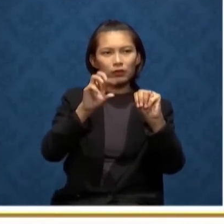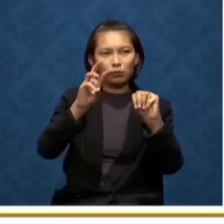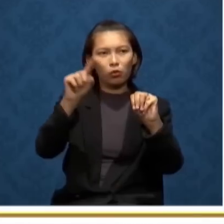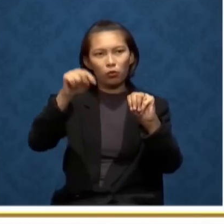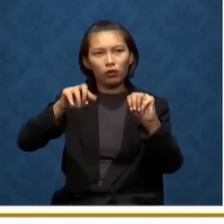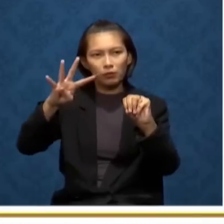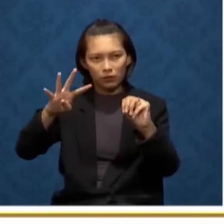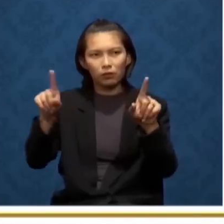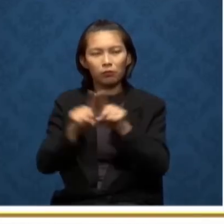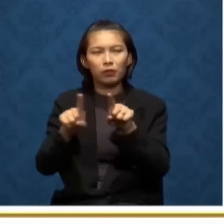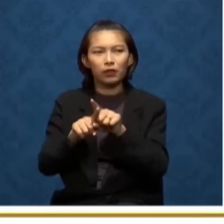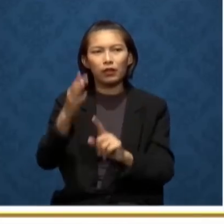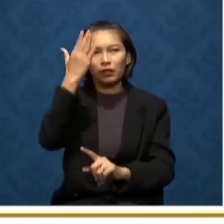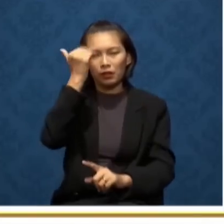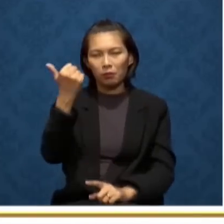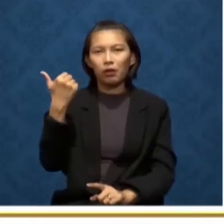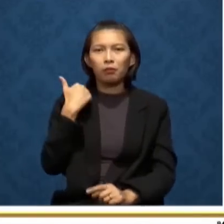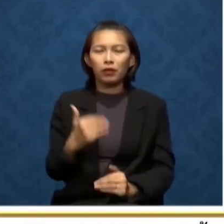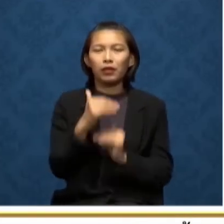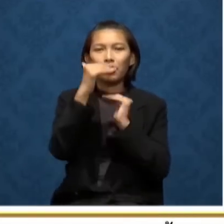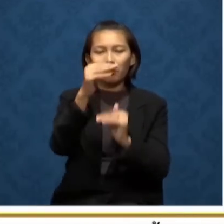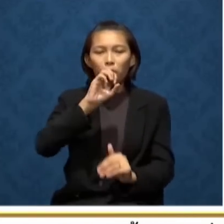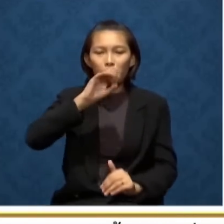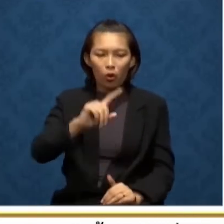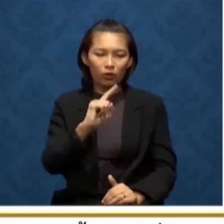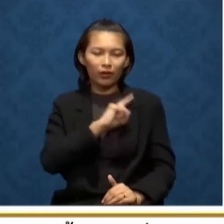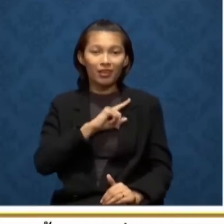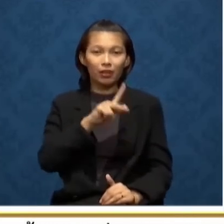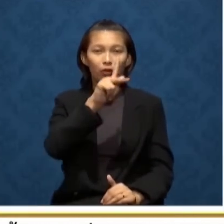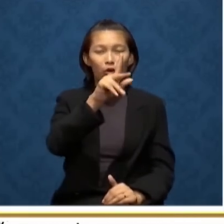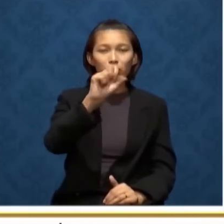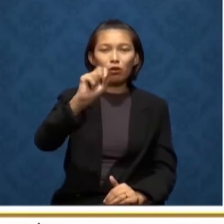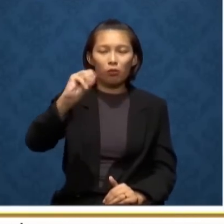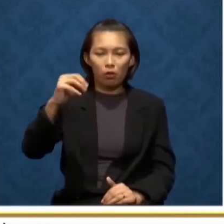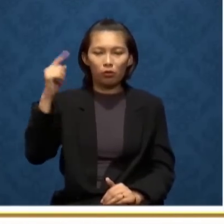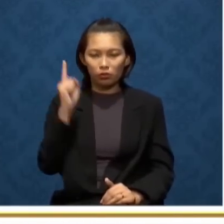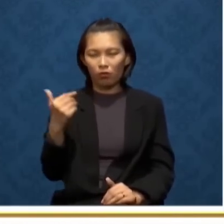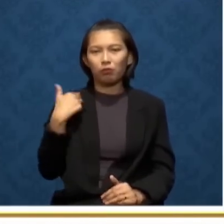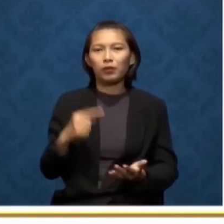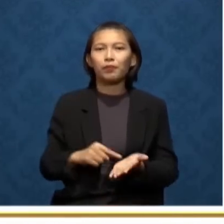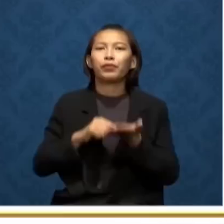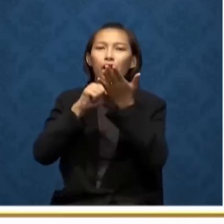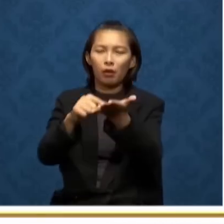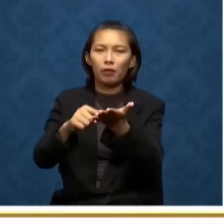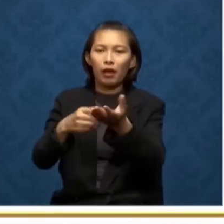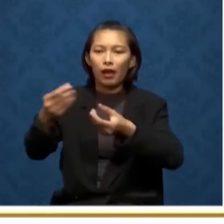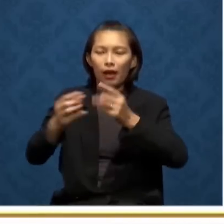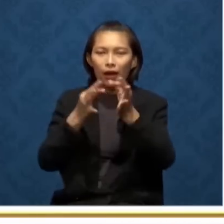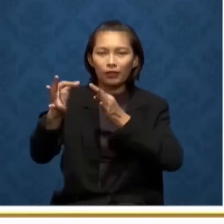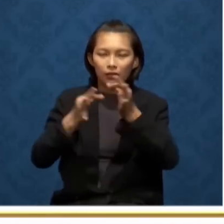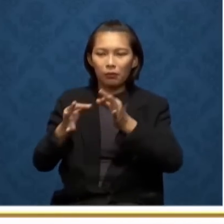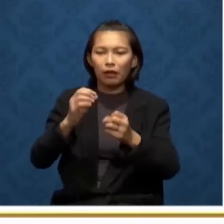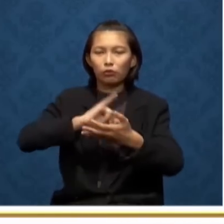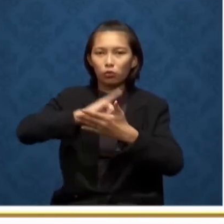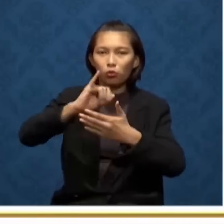จัดให้กอสอม.มีอำนาจหน้าที่ ในการชี้แจงและรายงานข้อที่จริที่ถกต้องโดยไม่ชัช้า